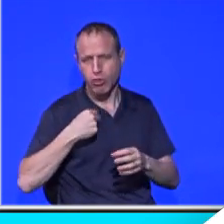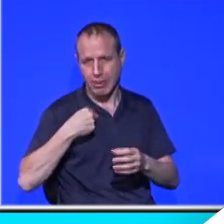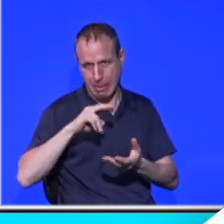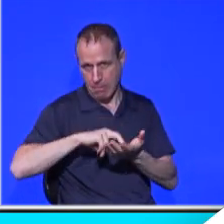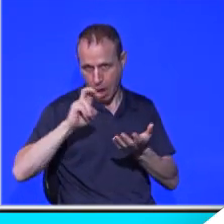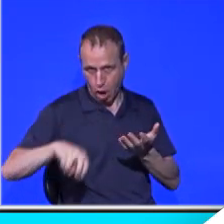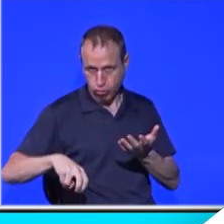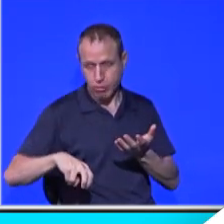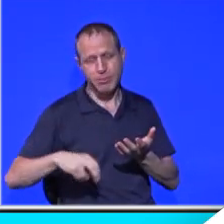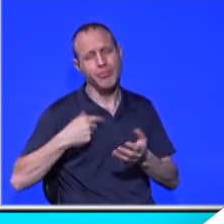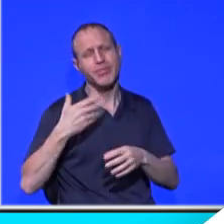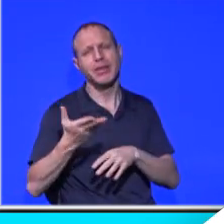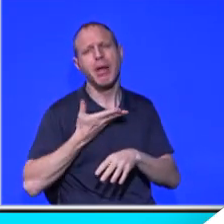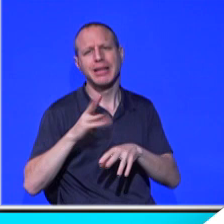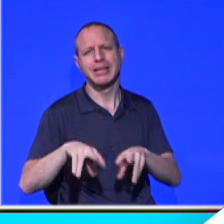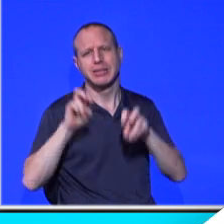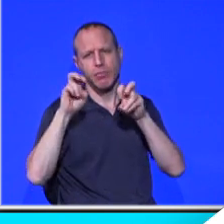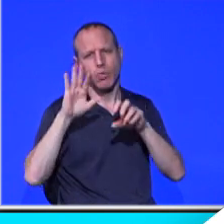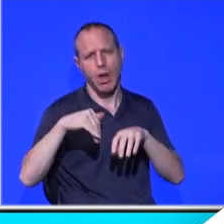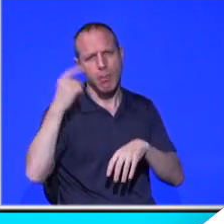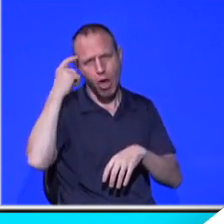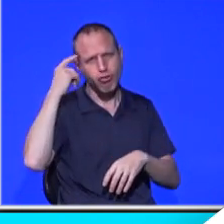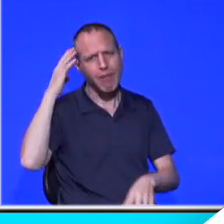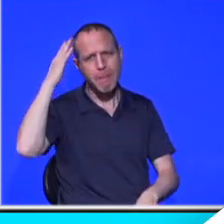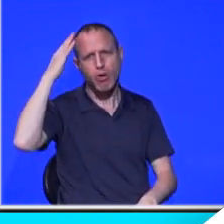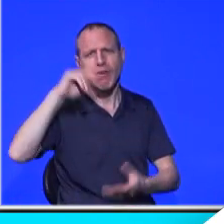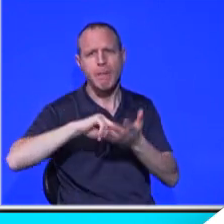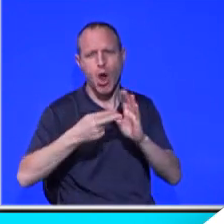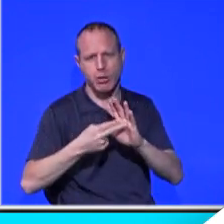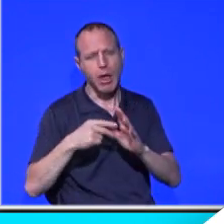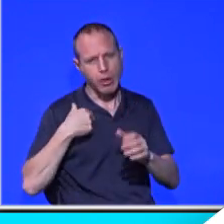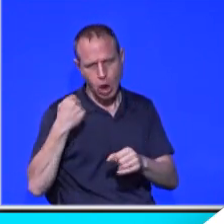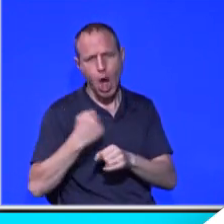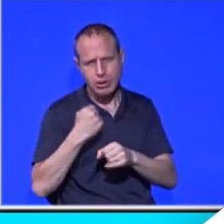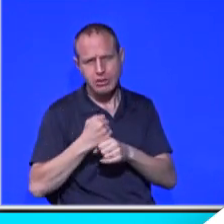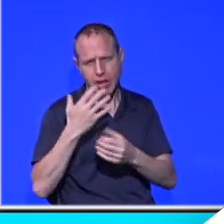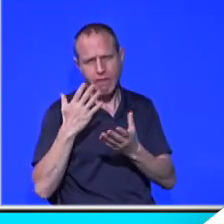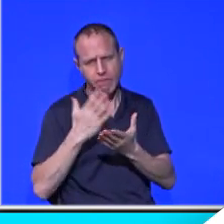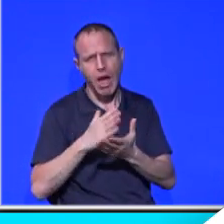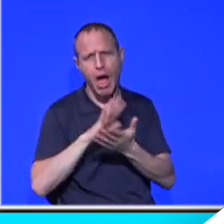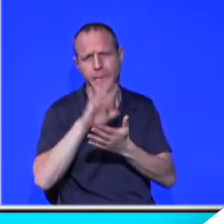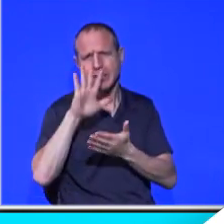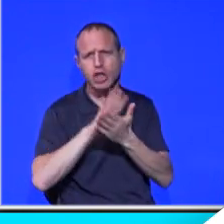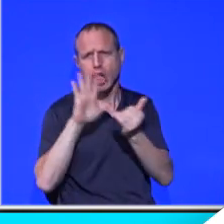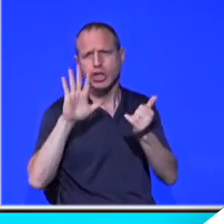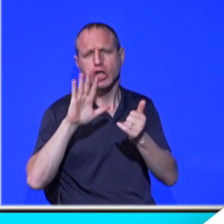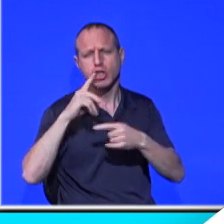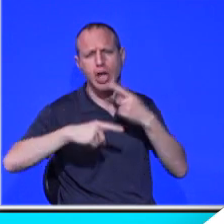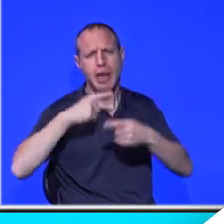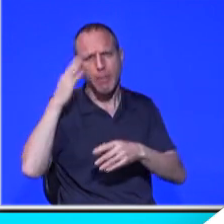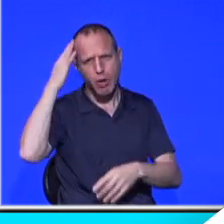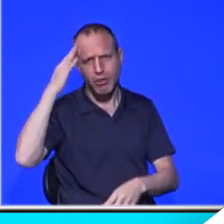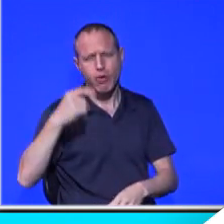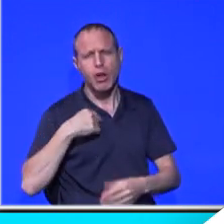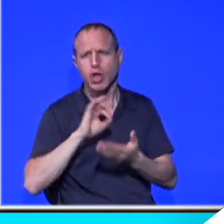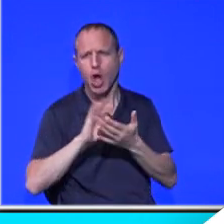משפרשתי, קיבלתי את ההזדמנות גם לחשוב את המחשבה הפוליטית. אני עושה כבר 15 או 16 שנה במחשבות. אני